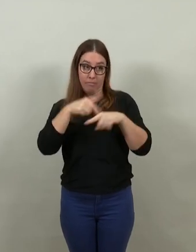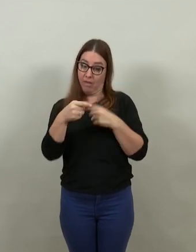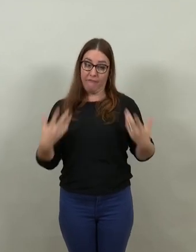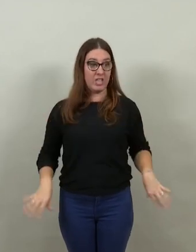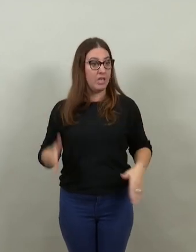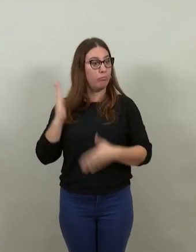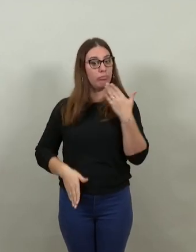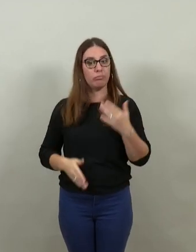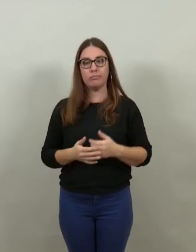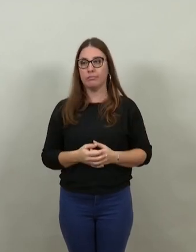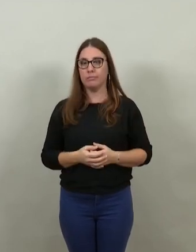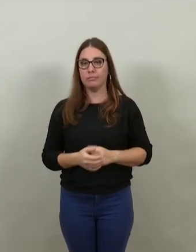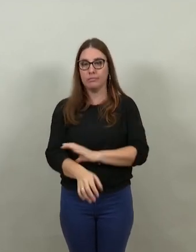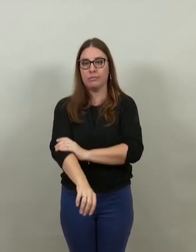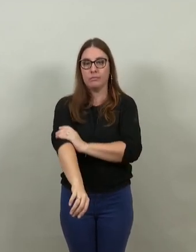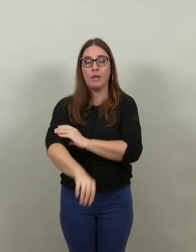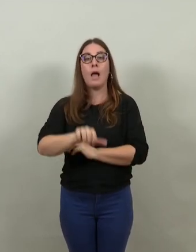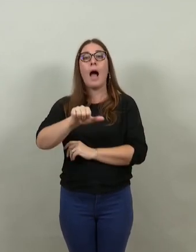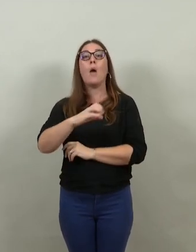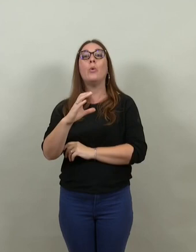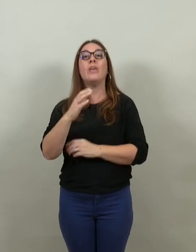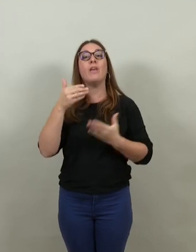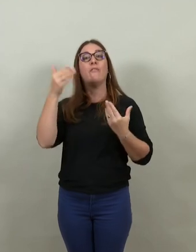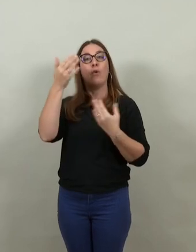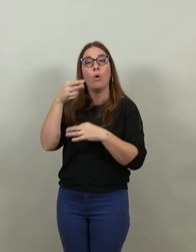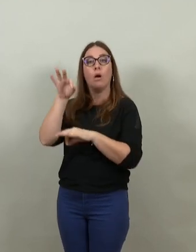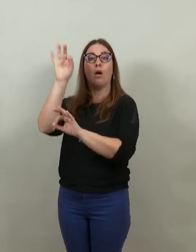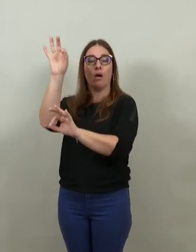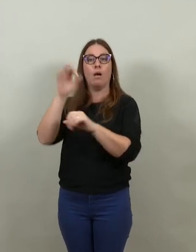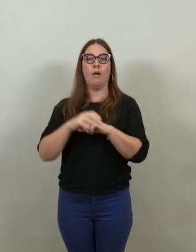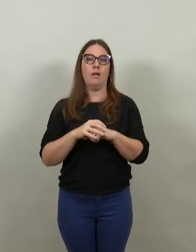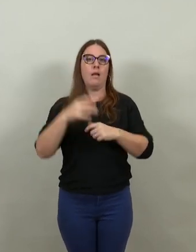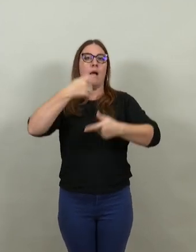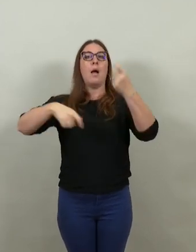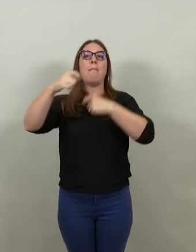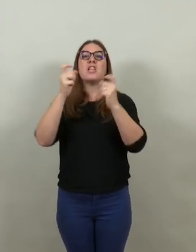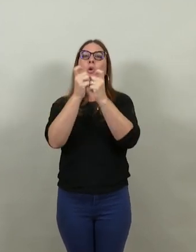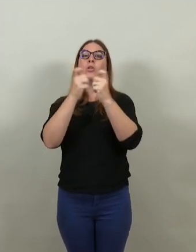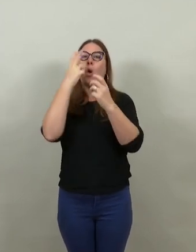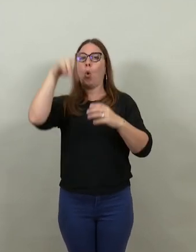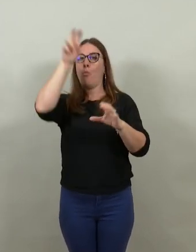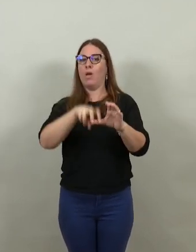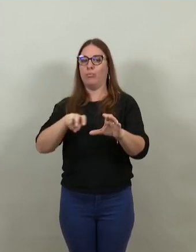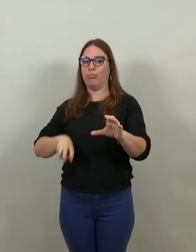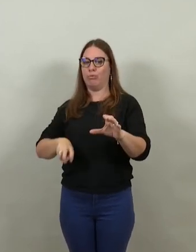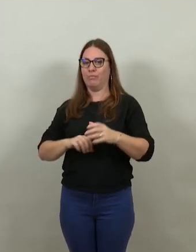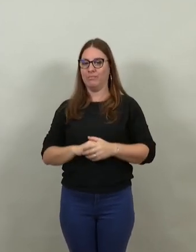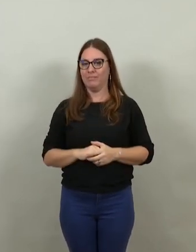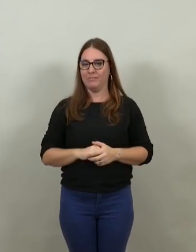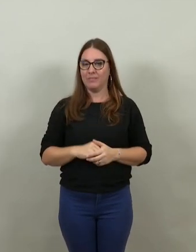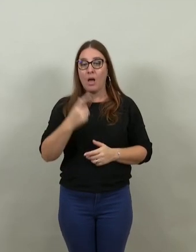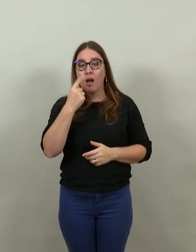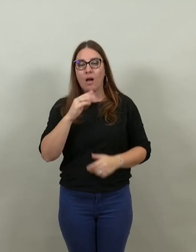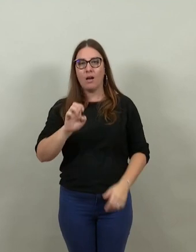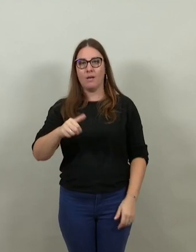terminée euh le vœ d'AEC sur la sortie du marché européen de l'électricité Monsieur benrejeb Vous